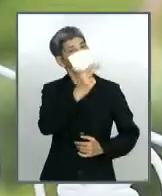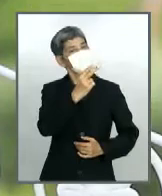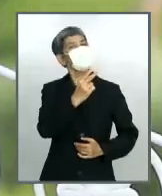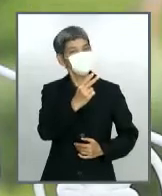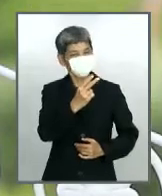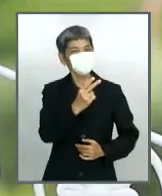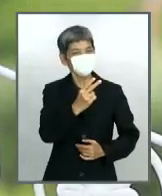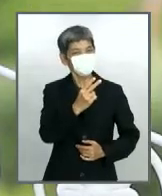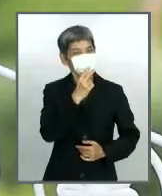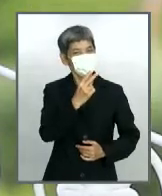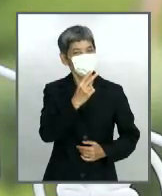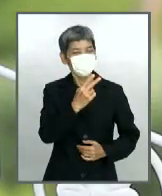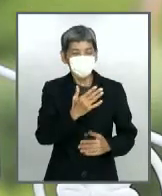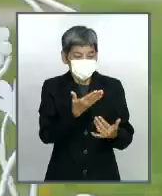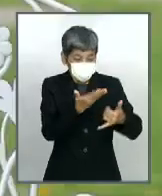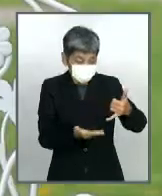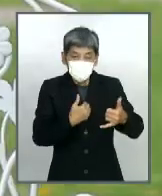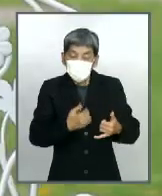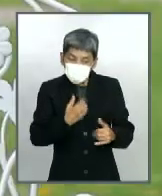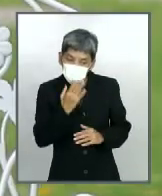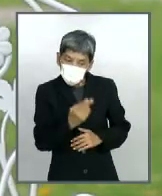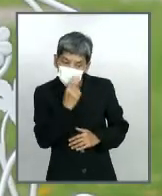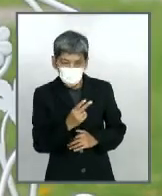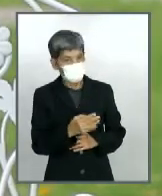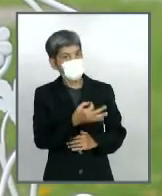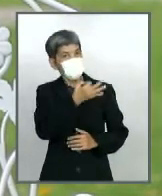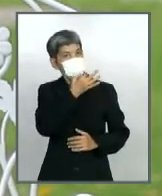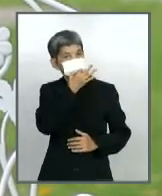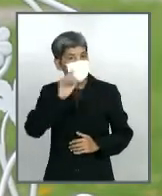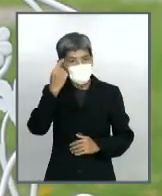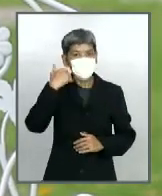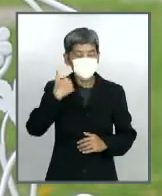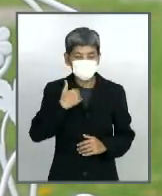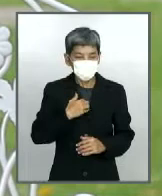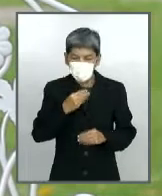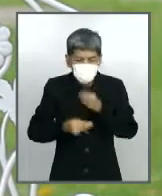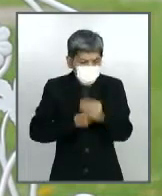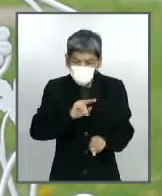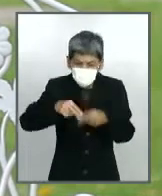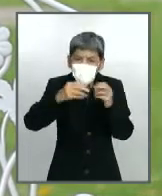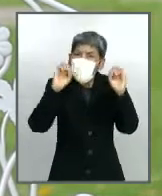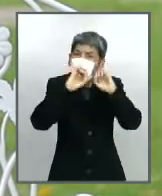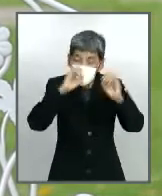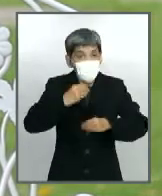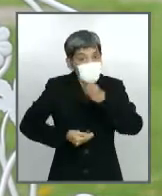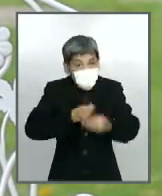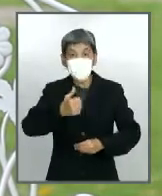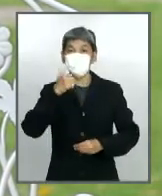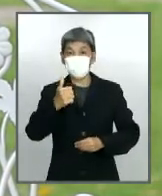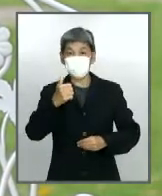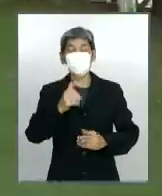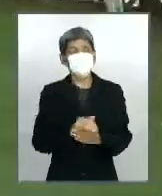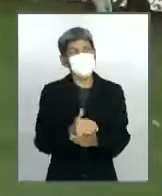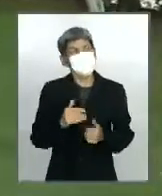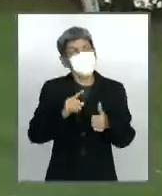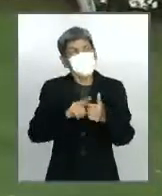งนี้อะค่ะเป็นสิ่งที่ทำให้หลายๆคนนะคะได้อาชีพใหม่เลยบางคนไม่เคยขายของออนไลน์ก็สามารถทำ